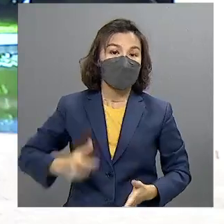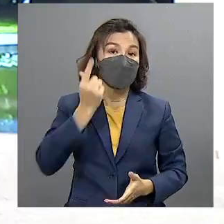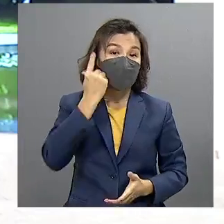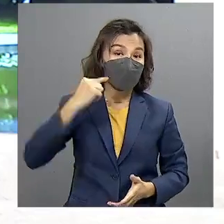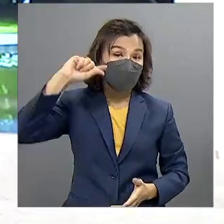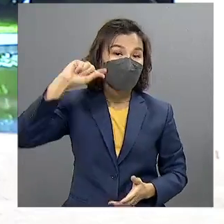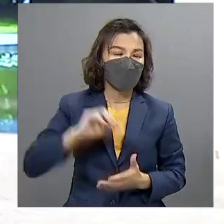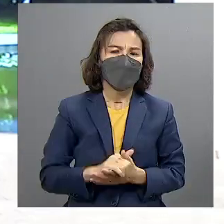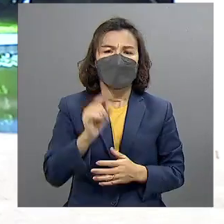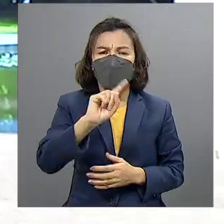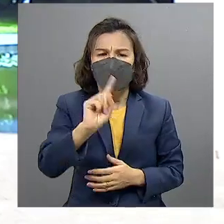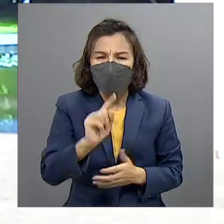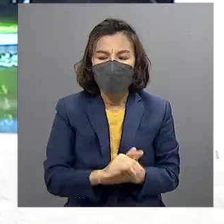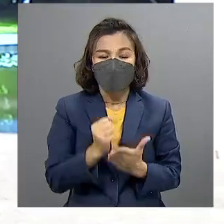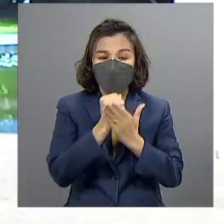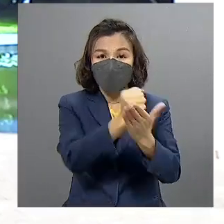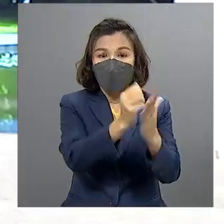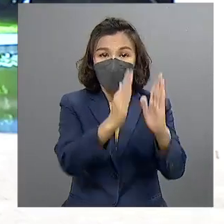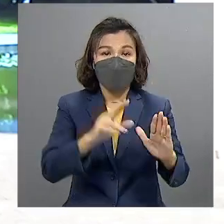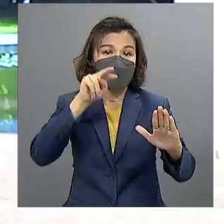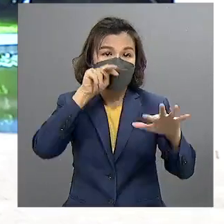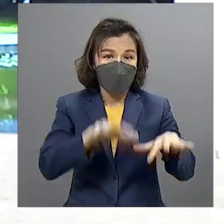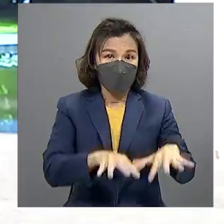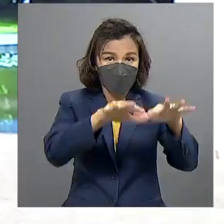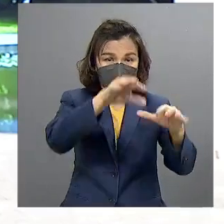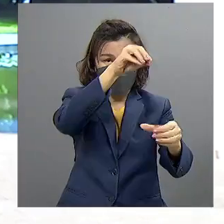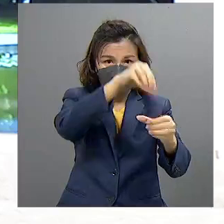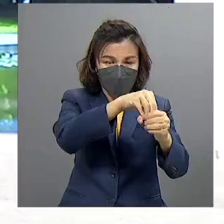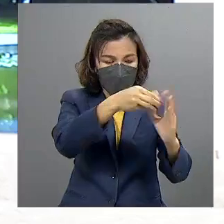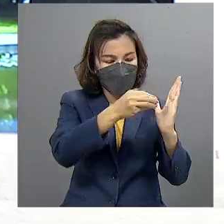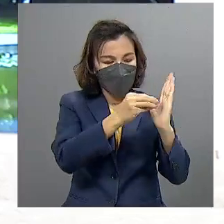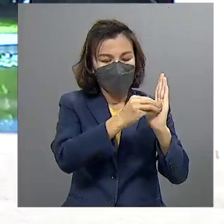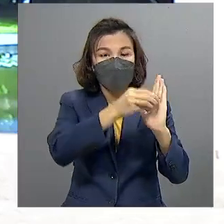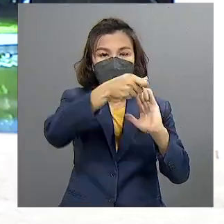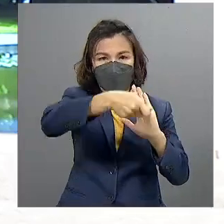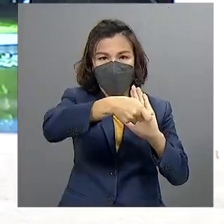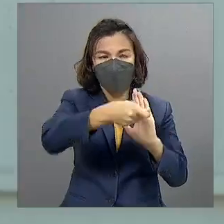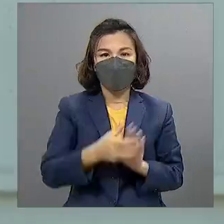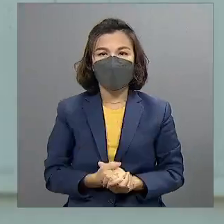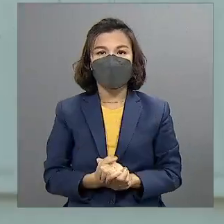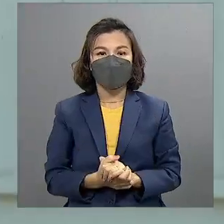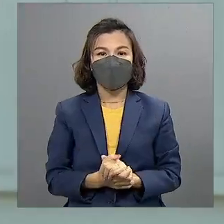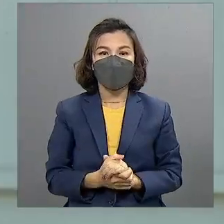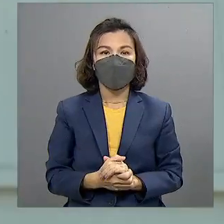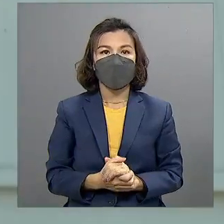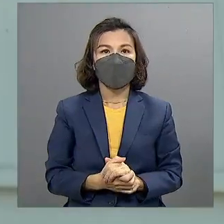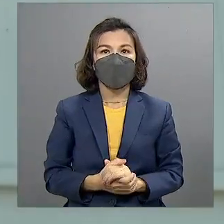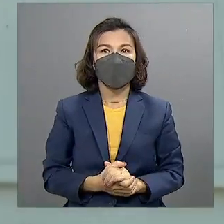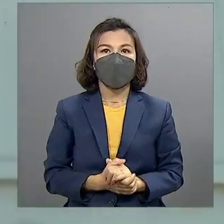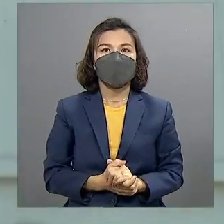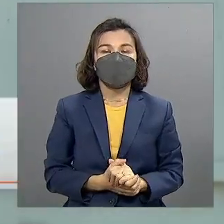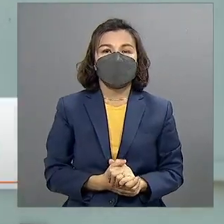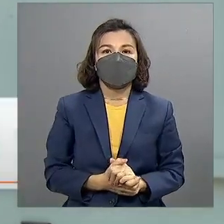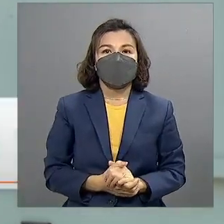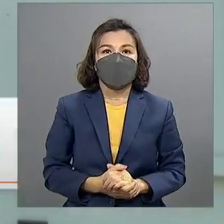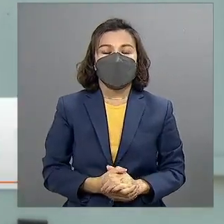ทกภัยในตำบลชีวานอำเภอพิมายจังหวัดนครราชสีมาค่ะนี่ก็เป็นอีกวิก